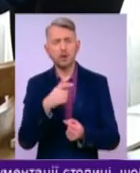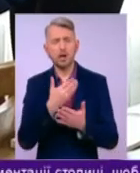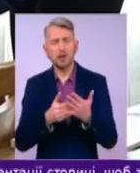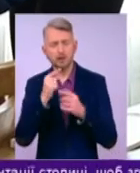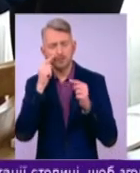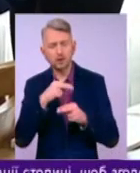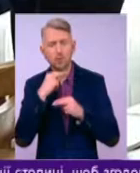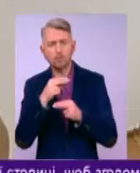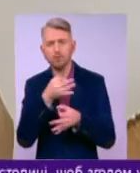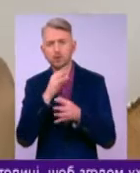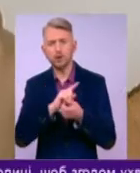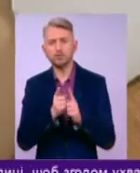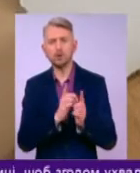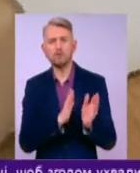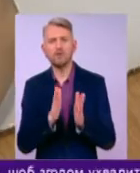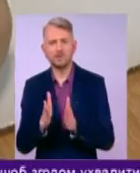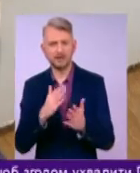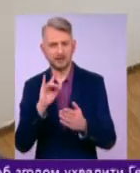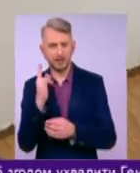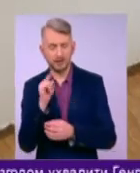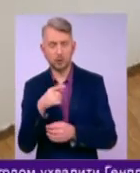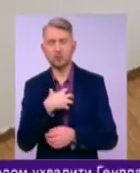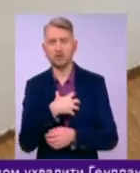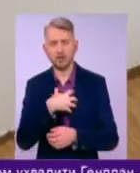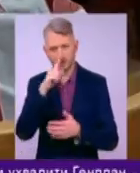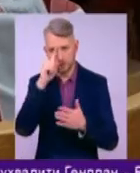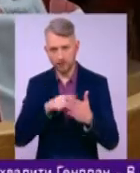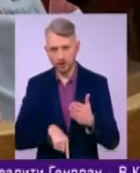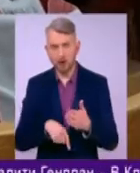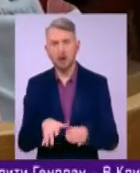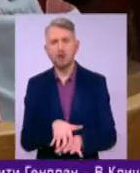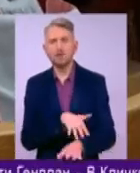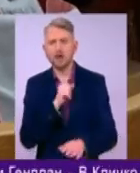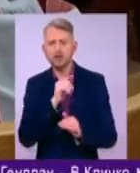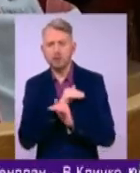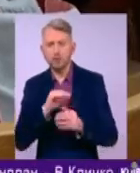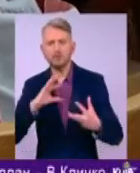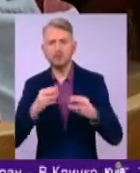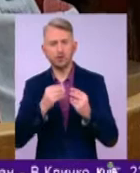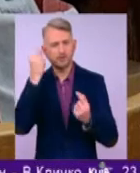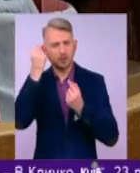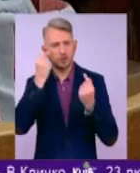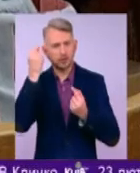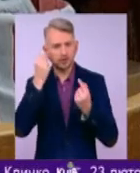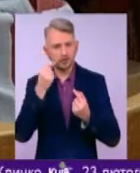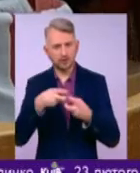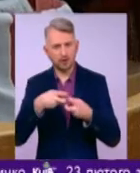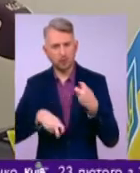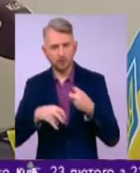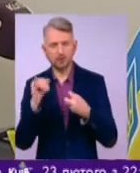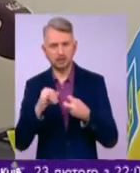увагу на будь-яку зміну у поведінці дитини. І тут важлива довіра. Тривале замовчування призводить до психологічних надломів і